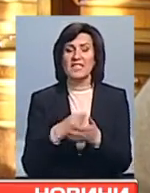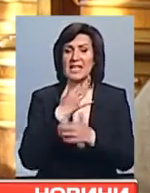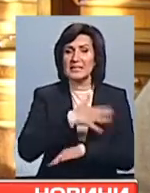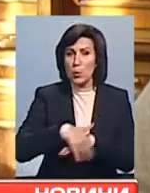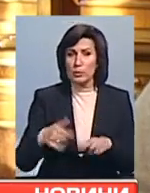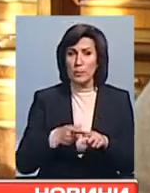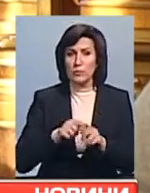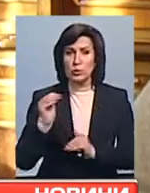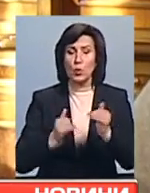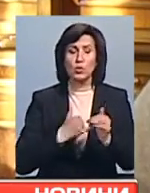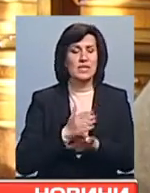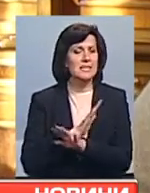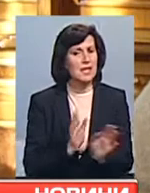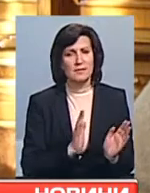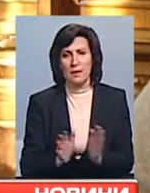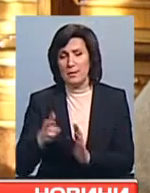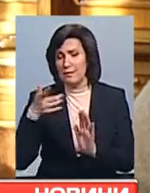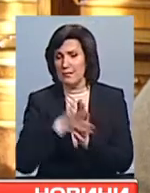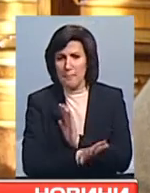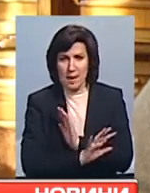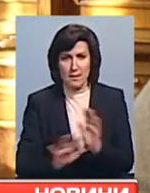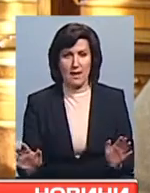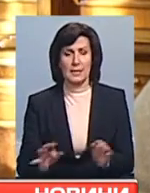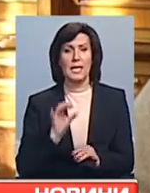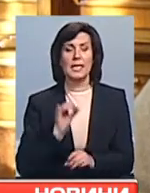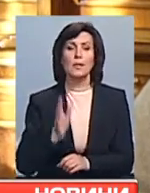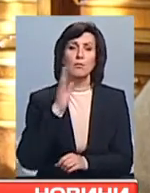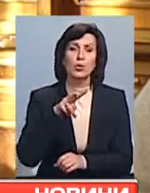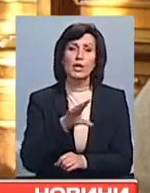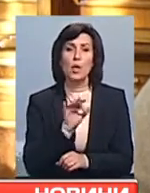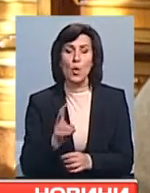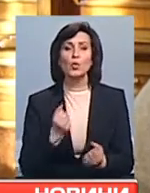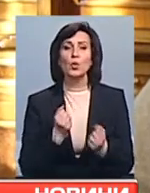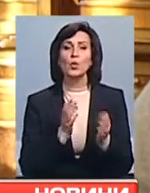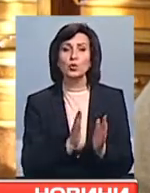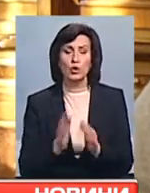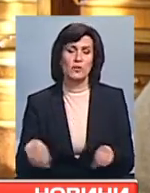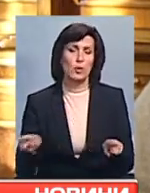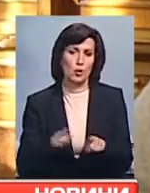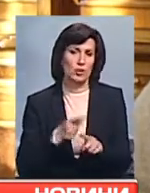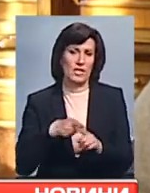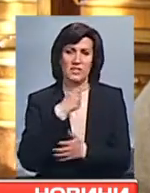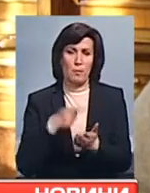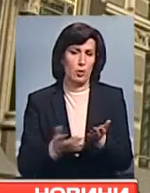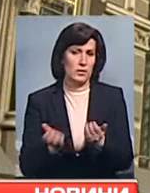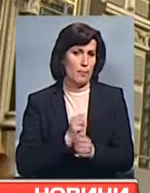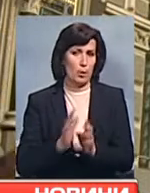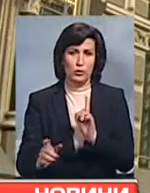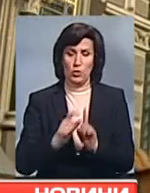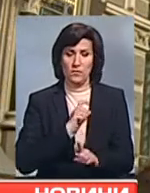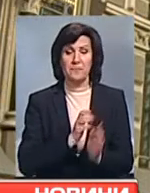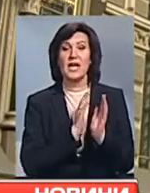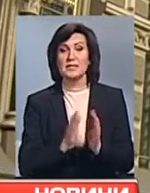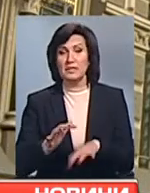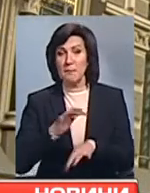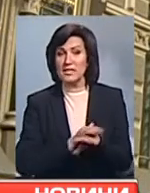рубежа, потому что курс у нас нестабильный, непонятный. И будет ли он устойчивый, мы тоже на этот вопрос не получили ответ.